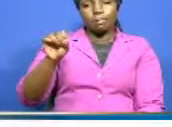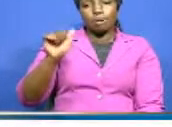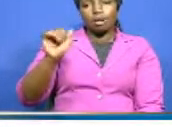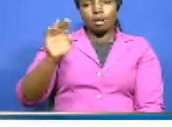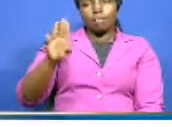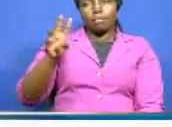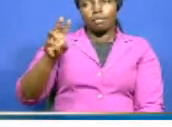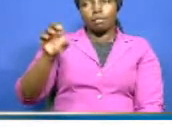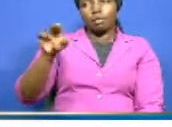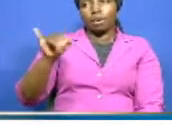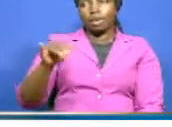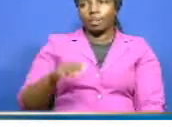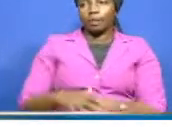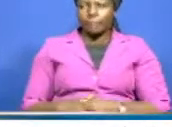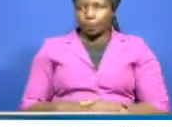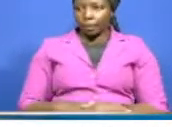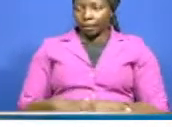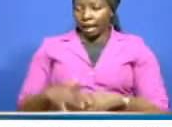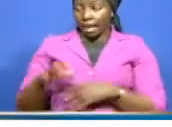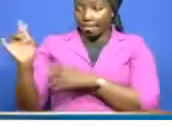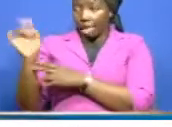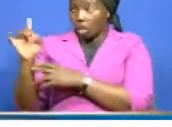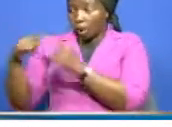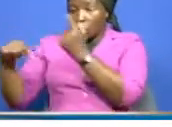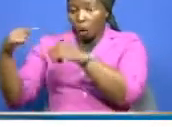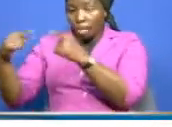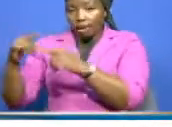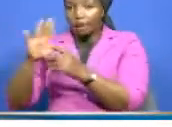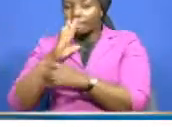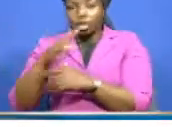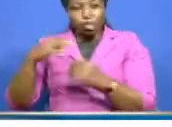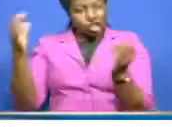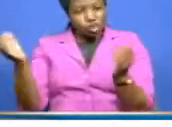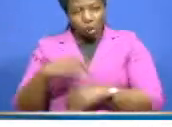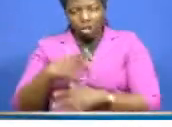kitakuwa cha maajabu sana na kitashangaza wengi.